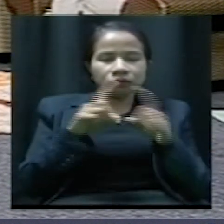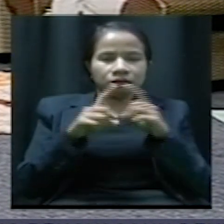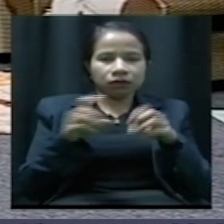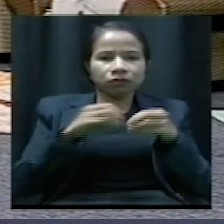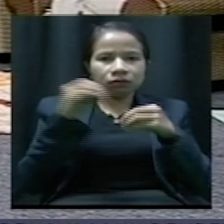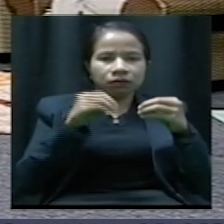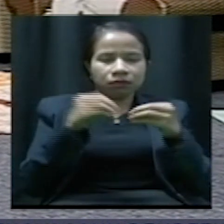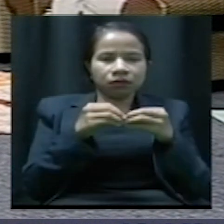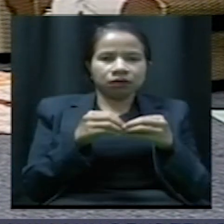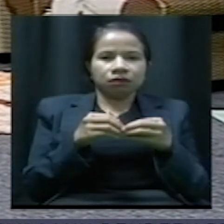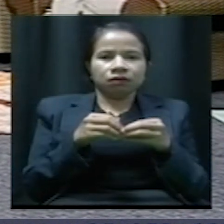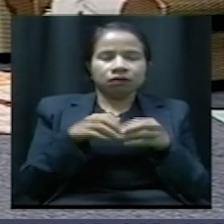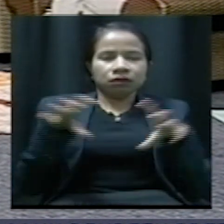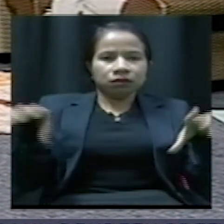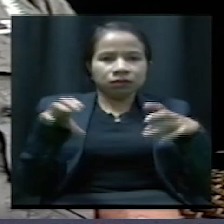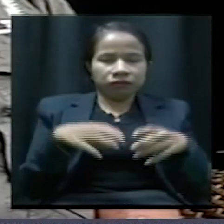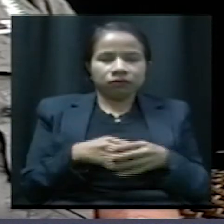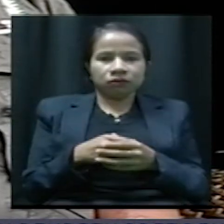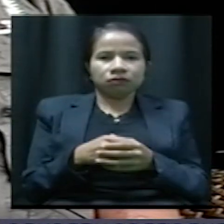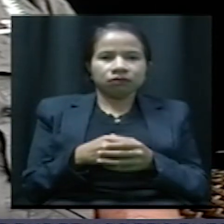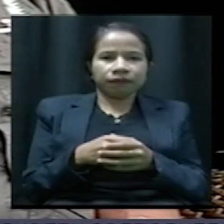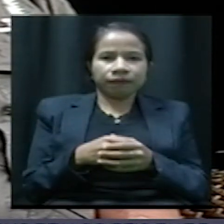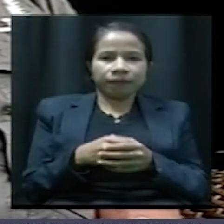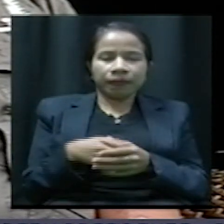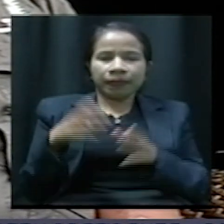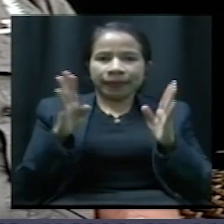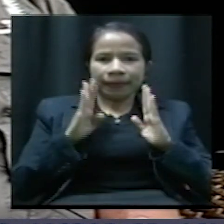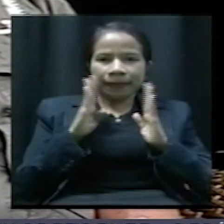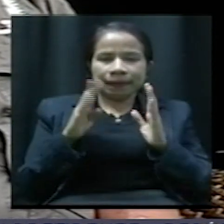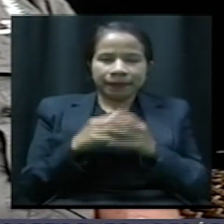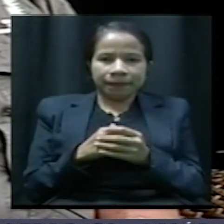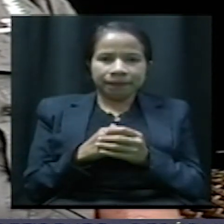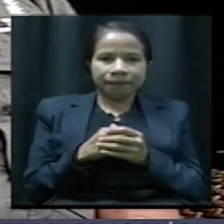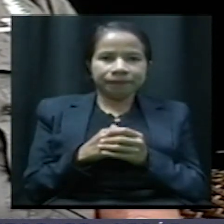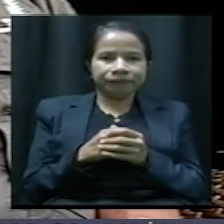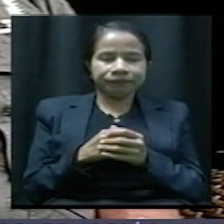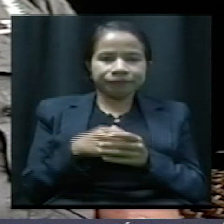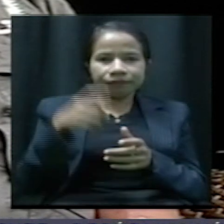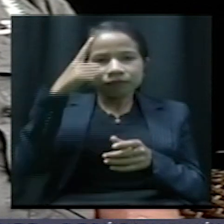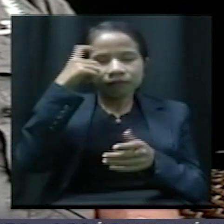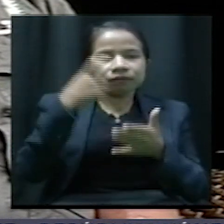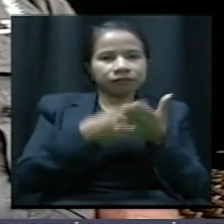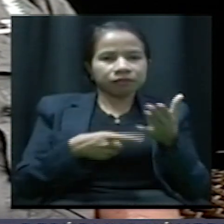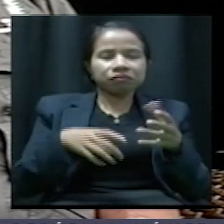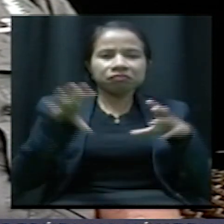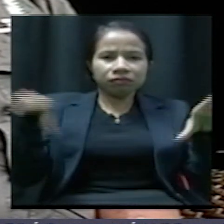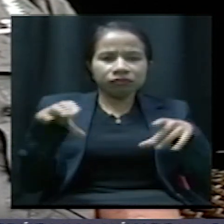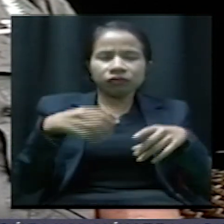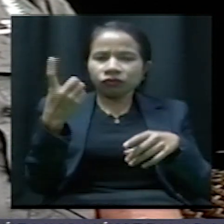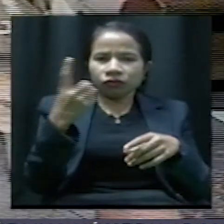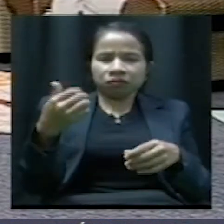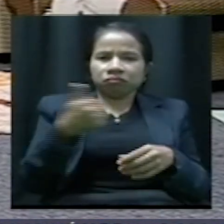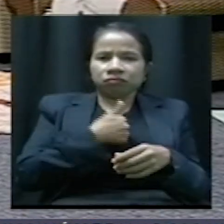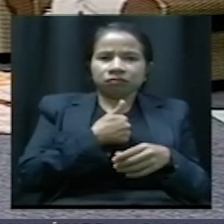itu kolek kona sivisu ba empregador si empreja silo se depois tambah sedama sirah tengen sivisu sirah ne anra si se